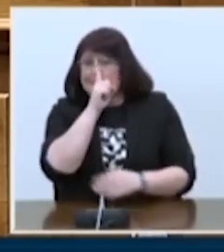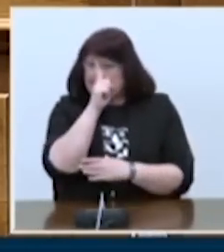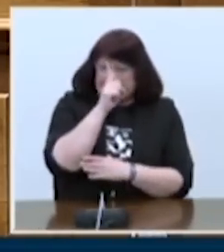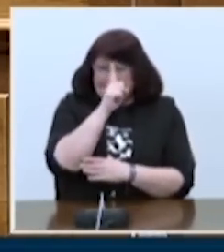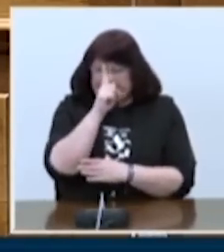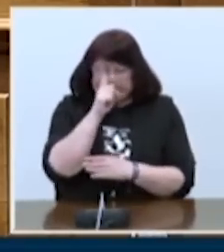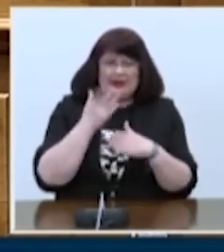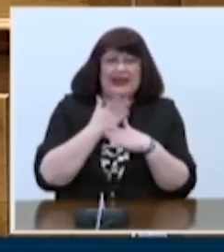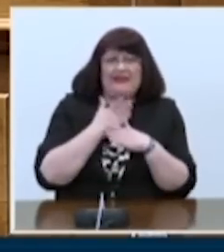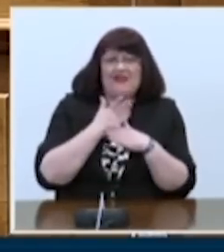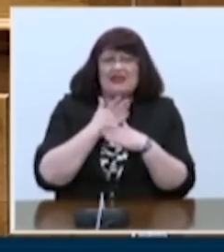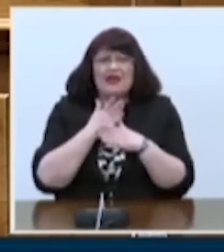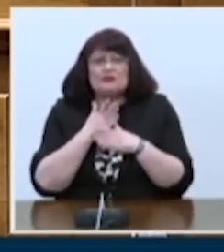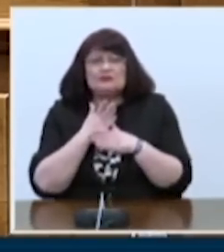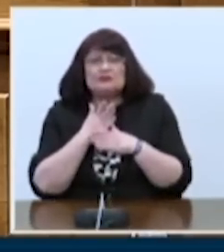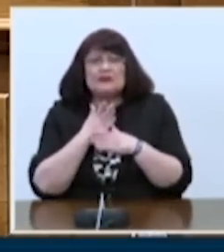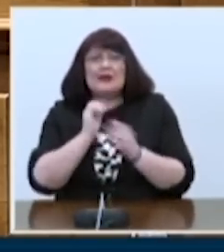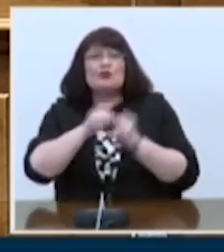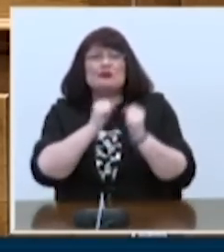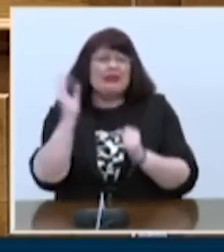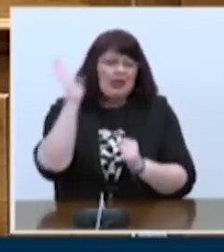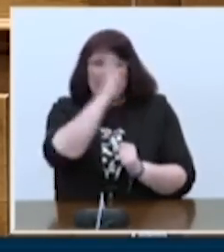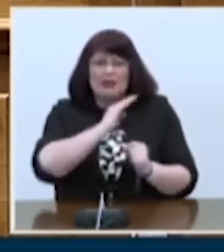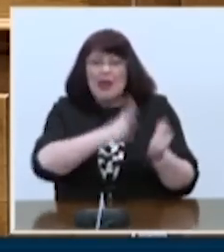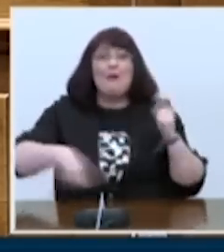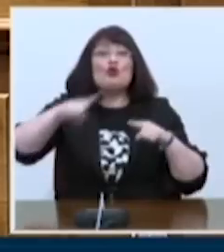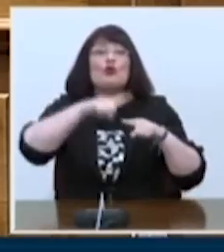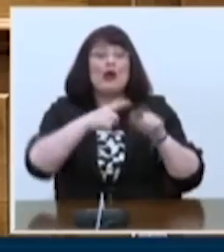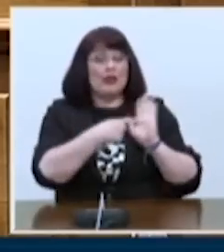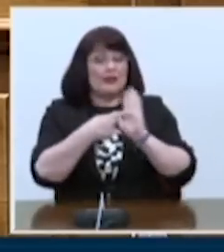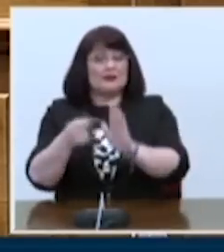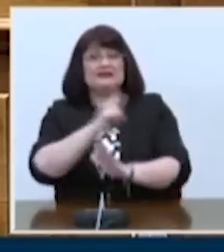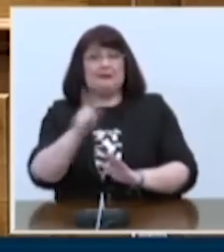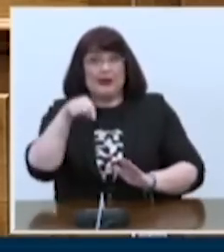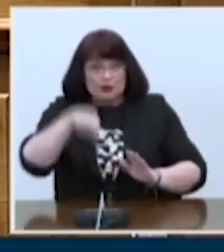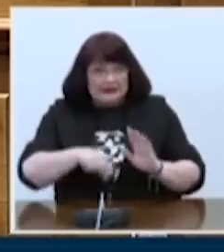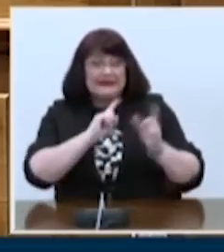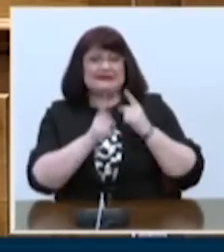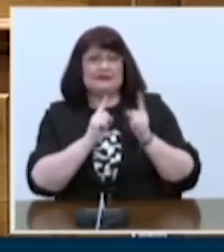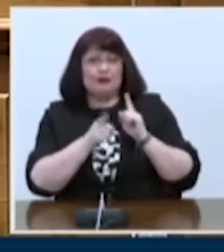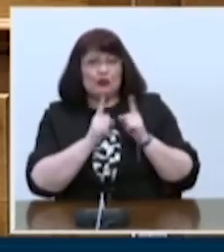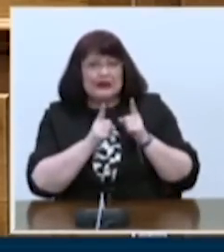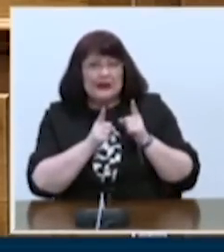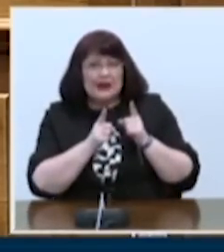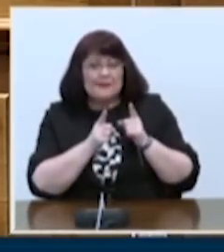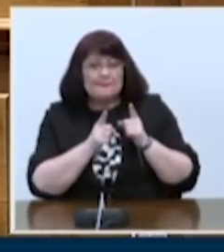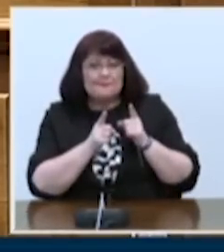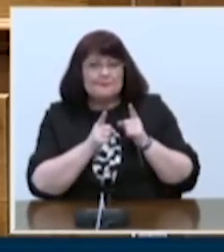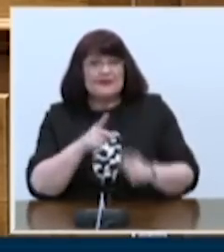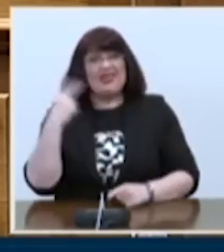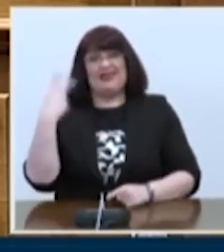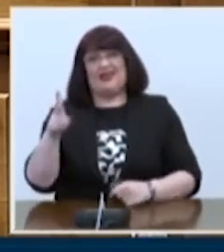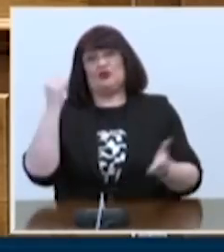και κυρίως να κρύψει από τον ελληνικό λαό ότι αυτή η συμφωνία έχει και τη δική του